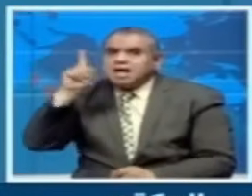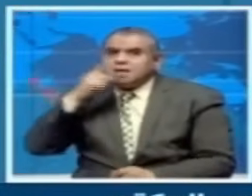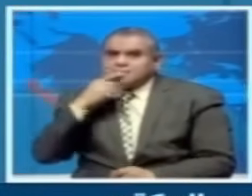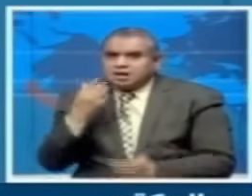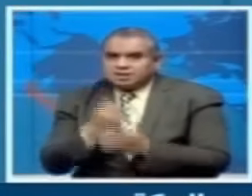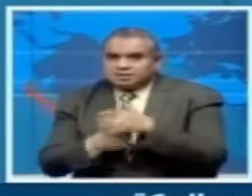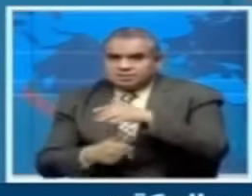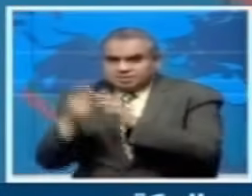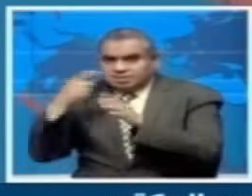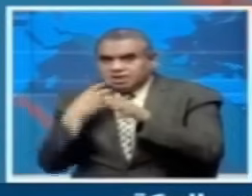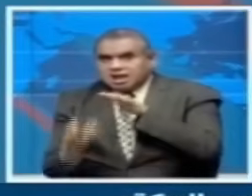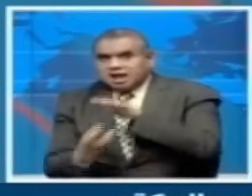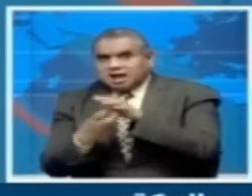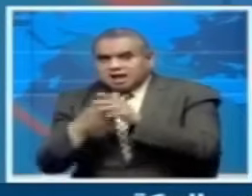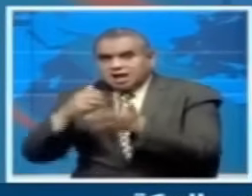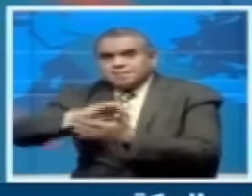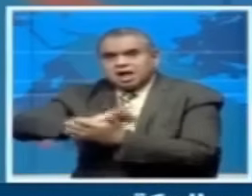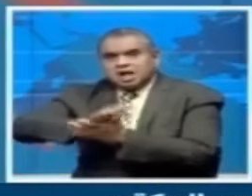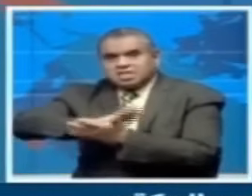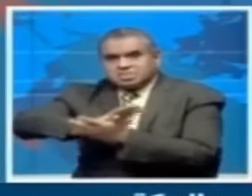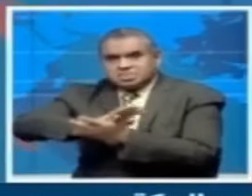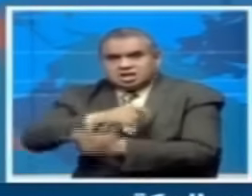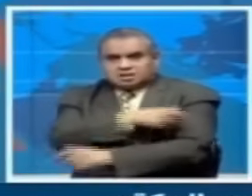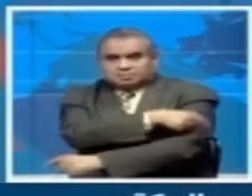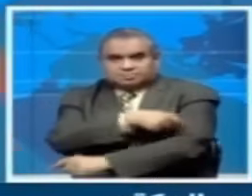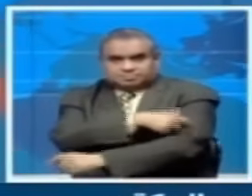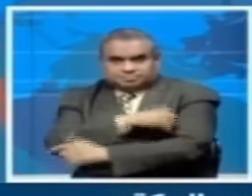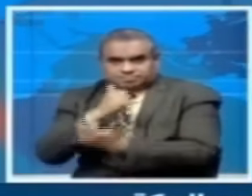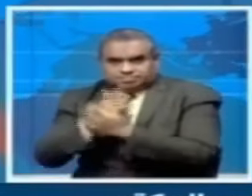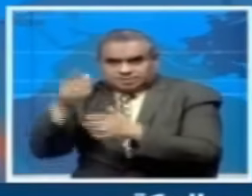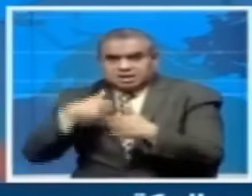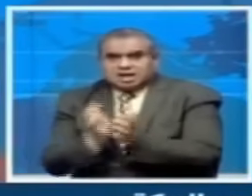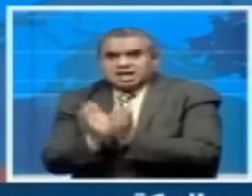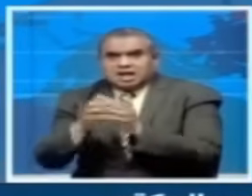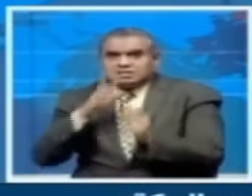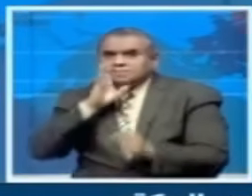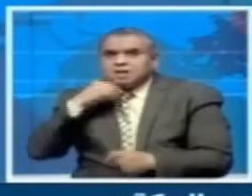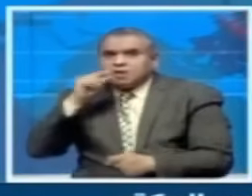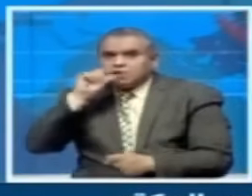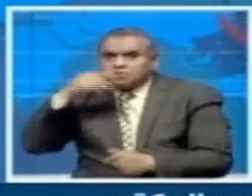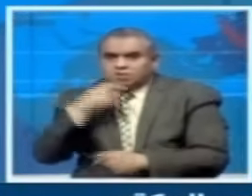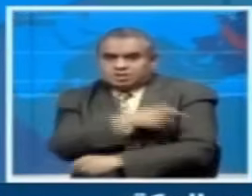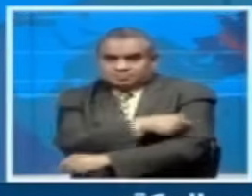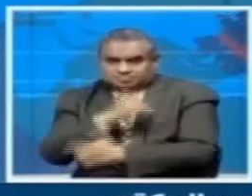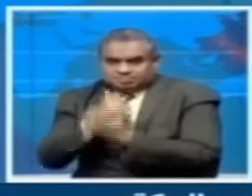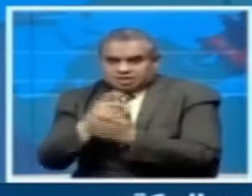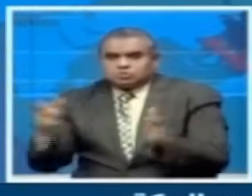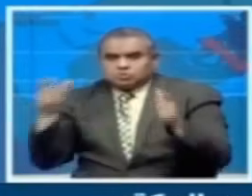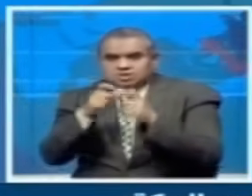جامعة طنطا بحضور عدد من أعضاء الهيئة البرلمانية لحزب الوفد وأعضاء الهيئة العليا.